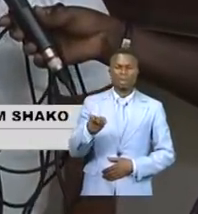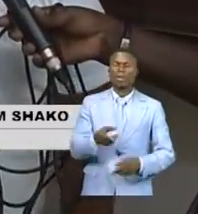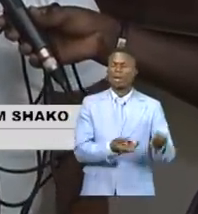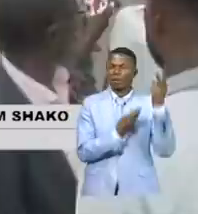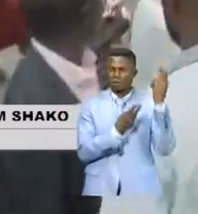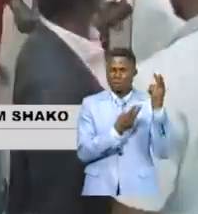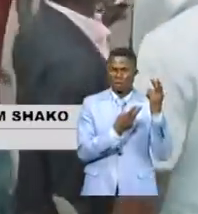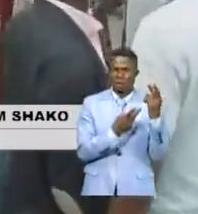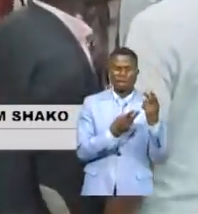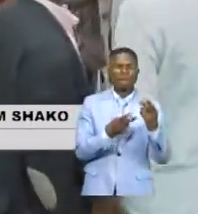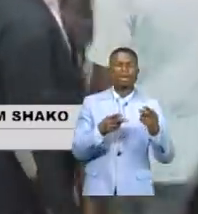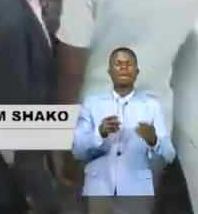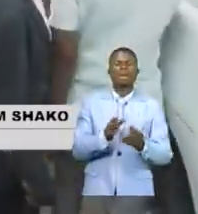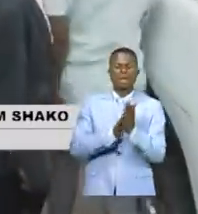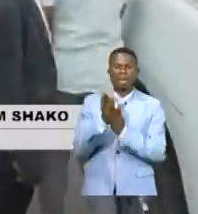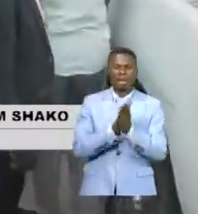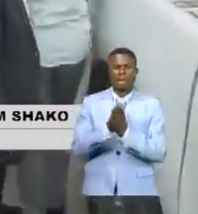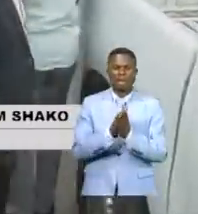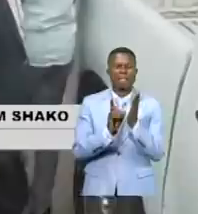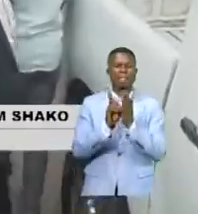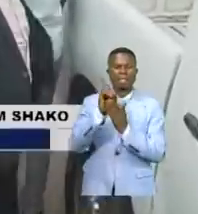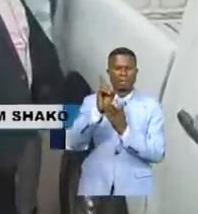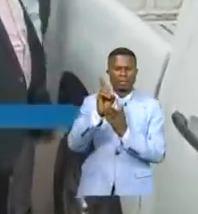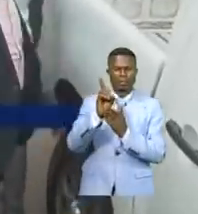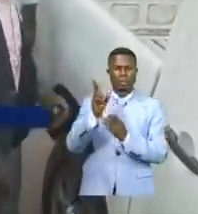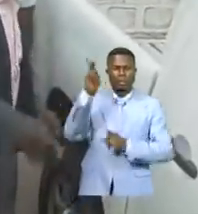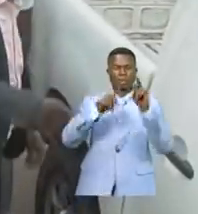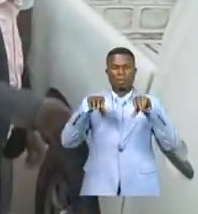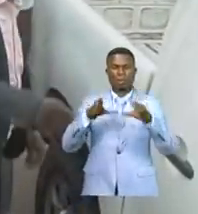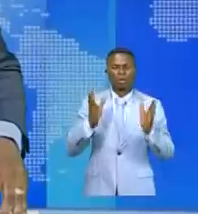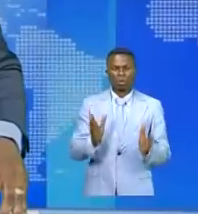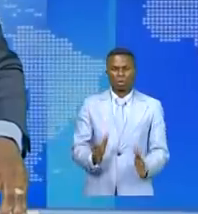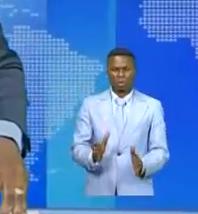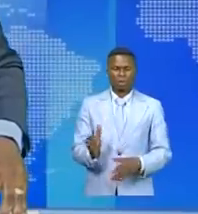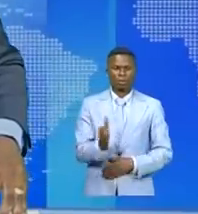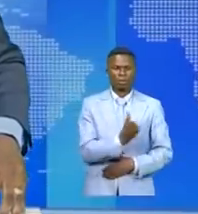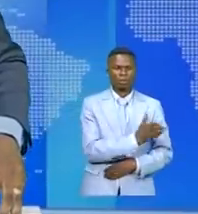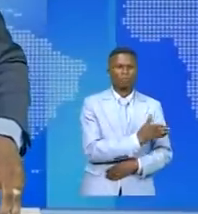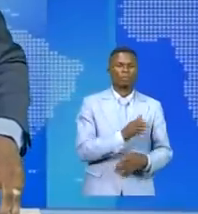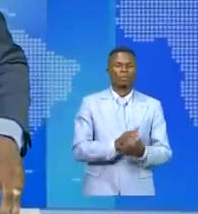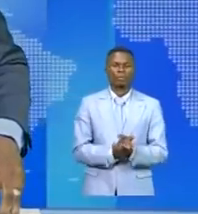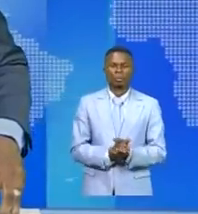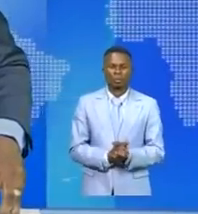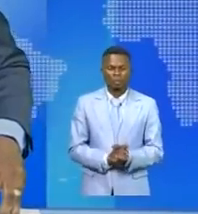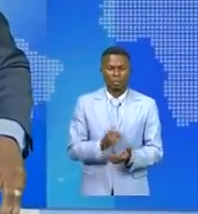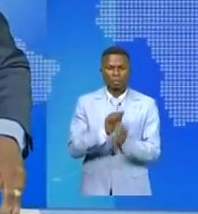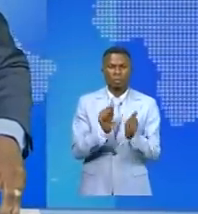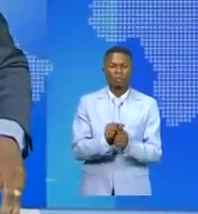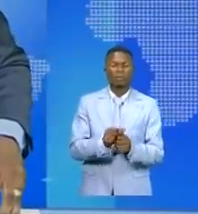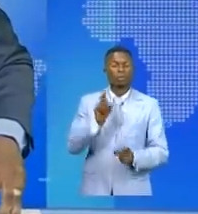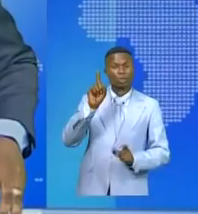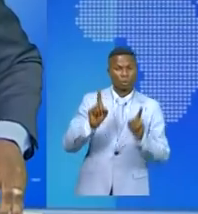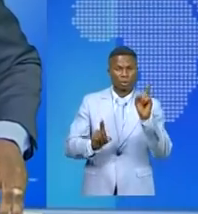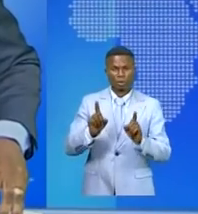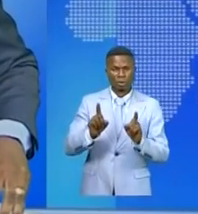valeurs axées sur l'épanouissement du peuple congolais. C'est un fait assez rare, du